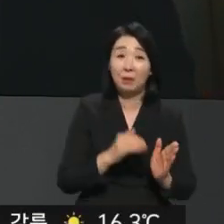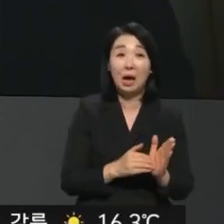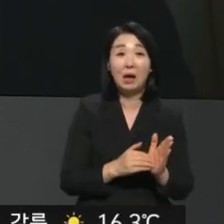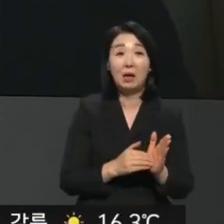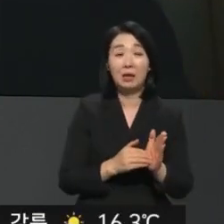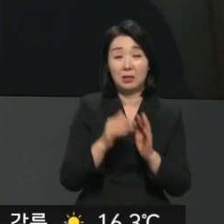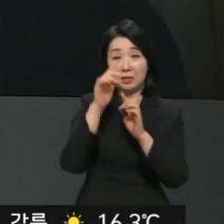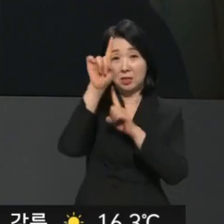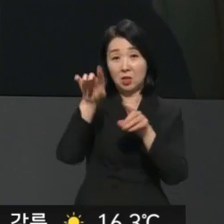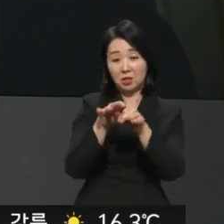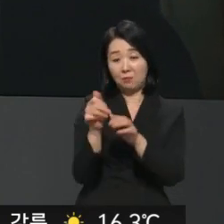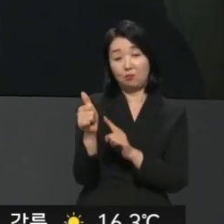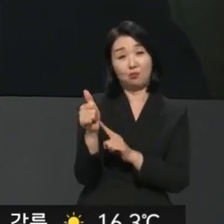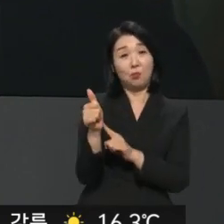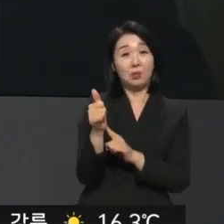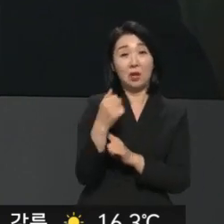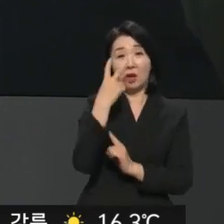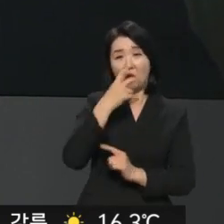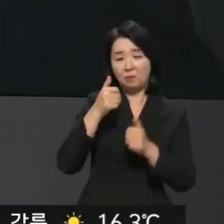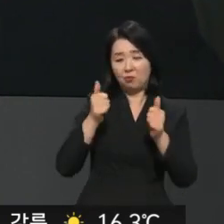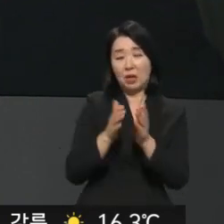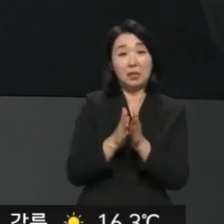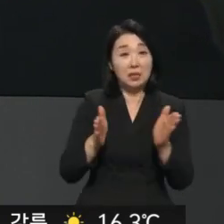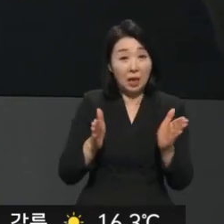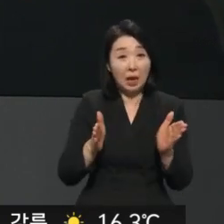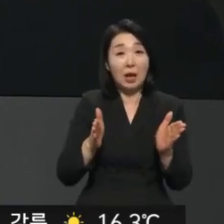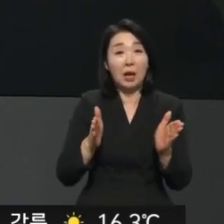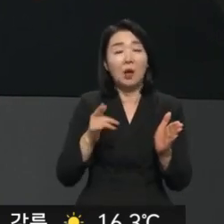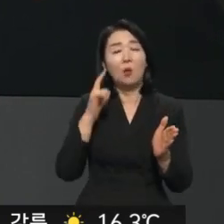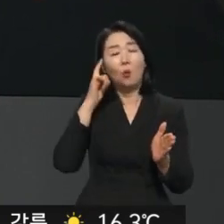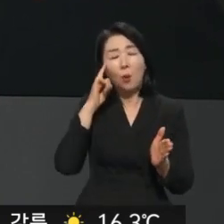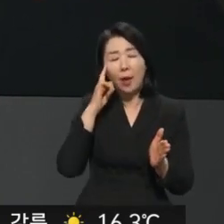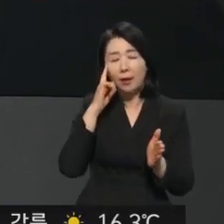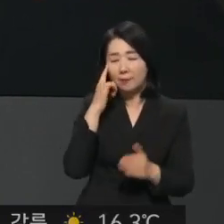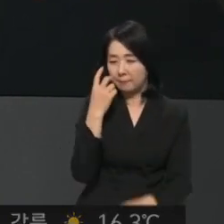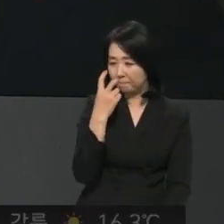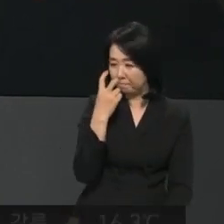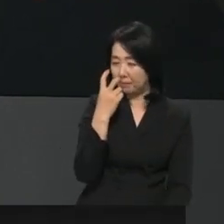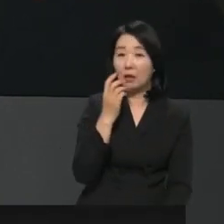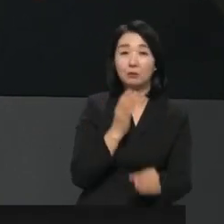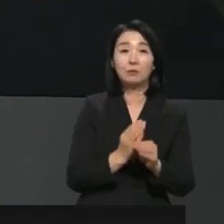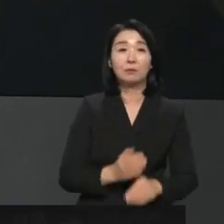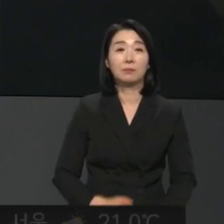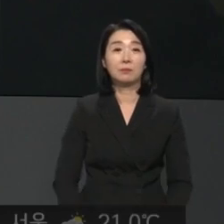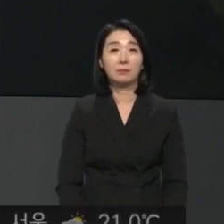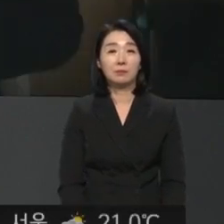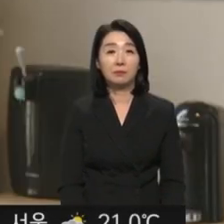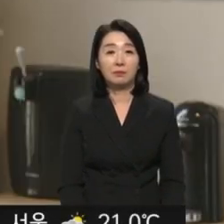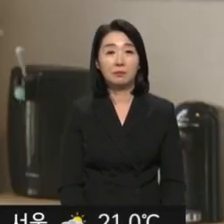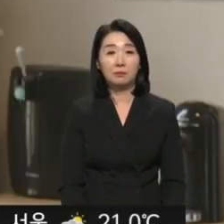전 사무부총장에 대한 검찰 수사가 시작되면서 그 역시도 예의주시했던 걸로 보입니다.